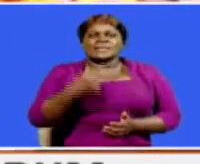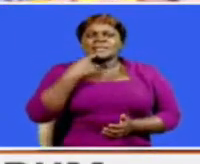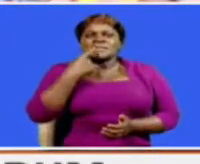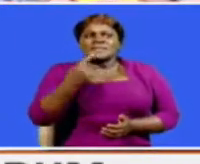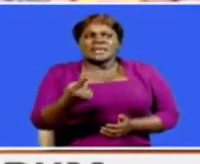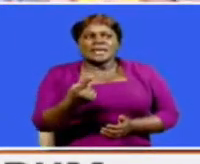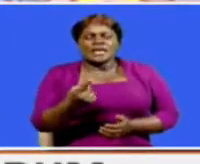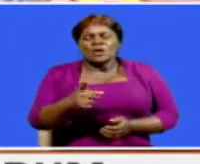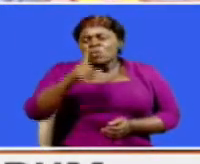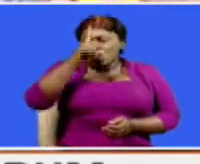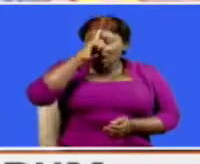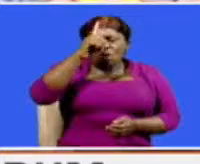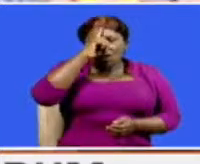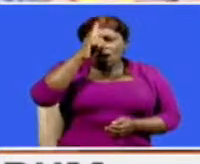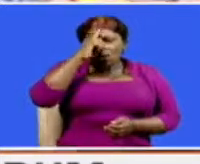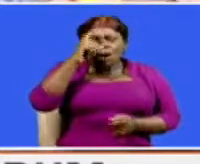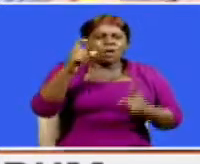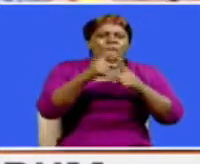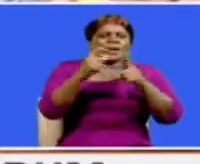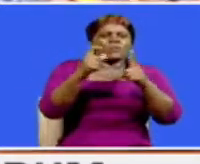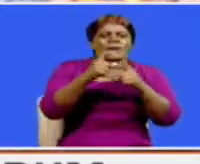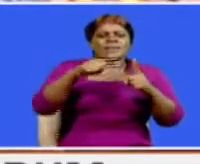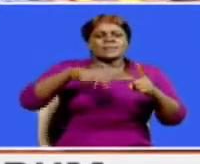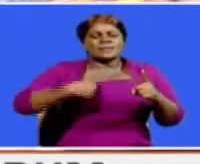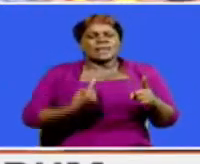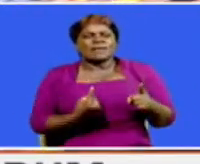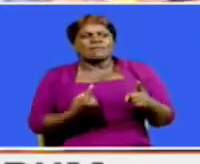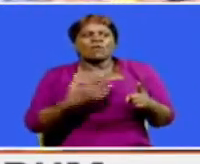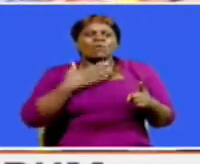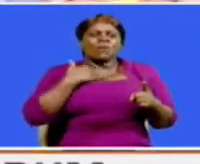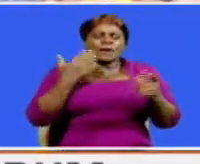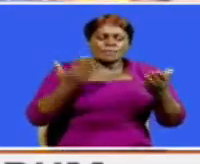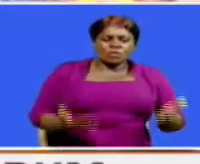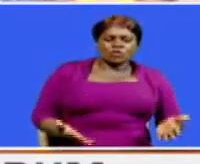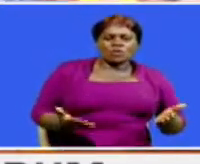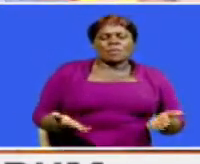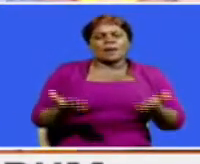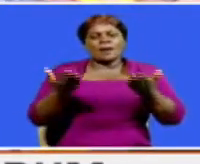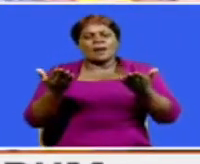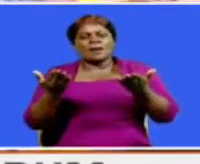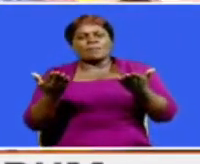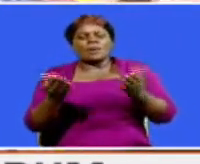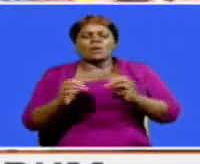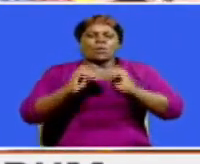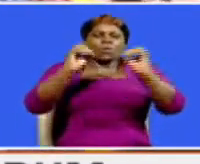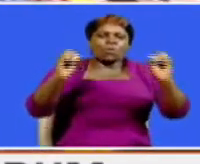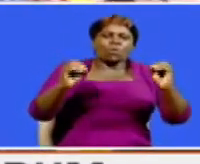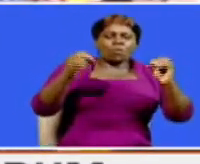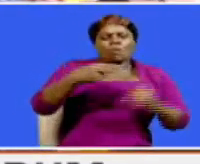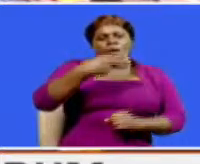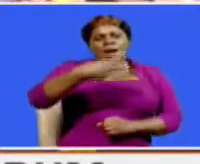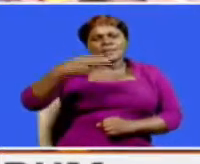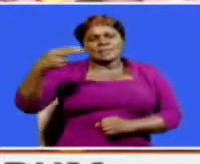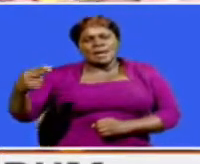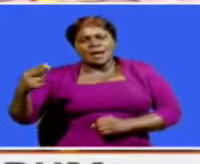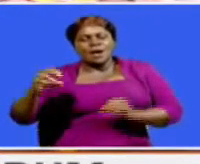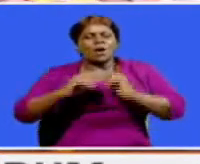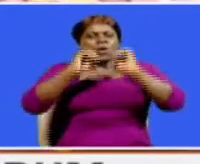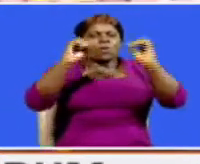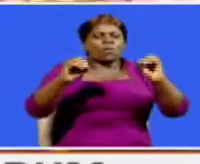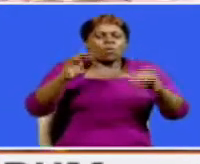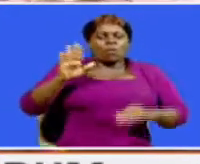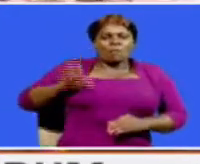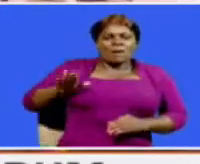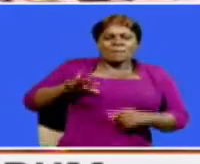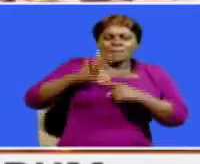tu maneno tu. Ati sisi nataka bottoms up. Sisi hasla, sisi mama